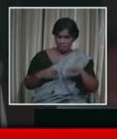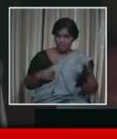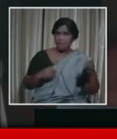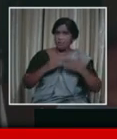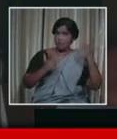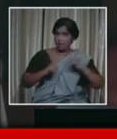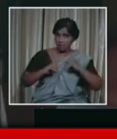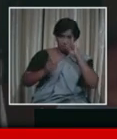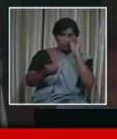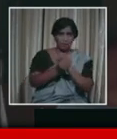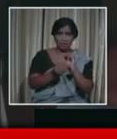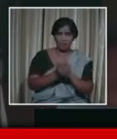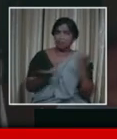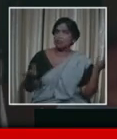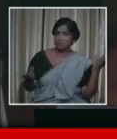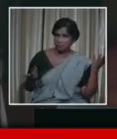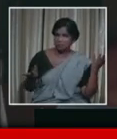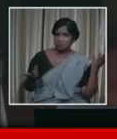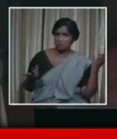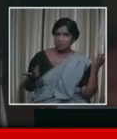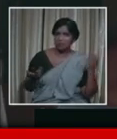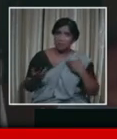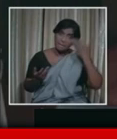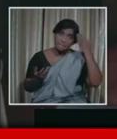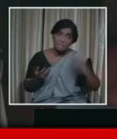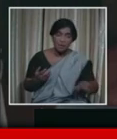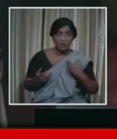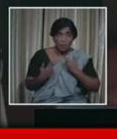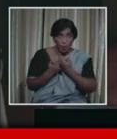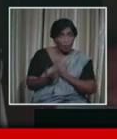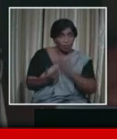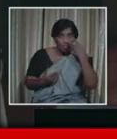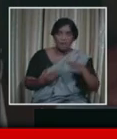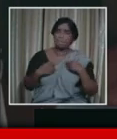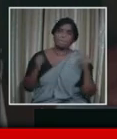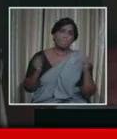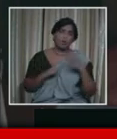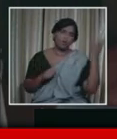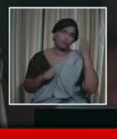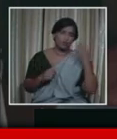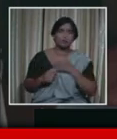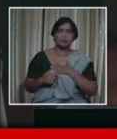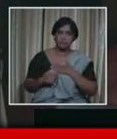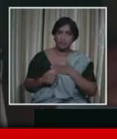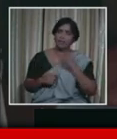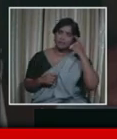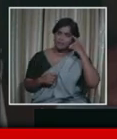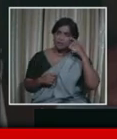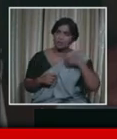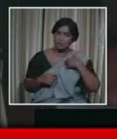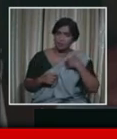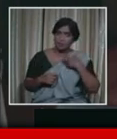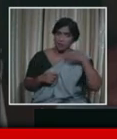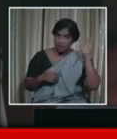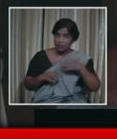අනාගතය සුරක්ෂිත නැත්තම් මම මැරෙන්න නම් මම බය නැහැ මම ඉස්ලාම් භක්තිකයෙක් ඇටියට මම විශ්වාස කරනවා මම